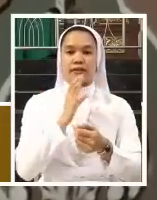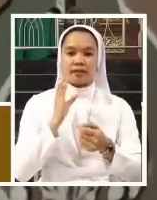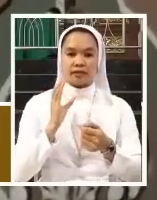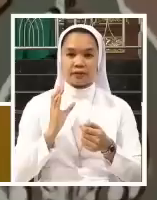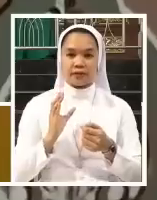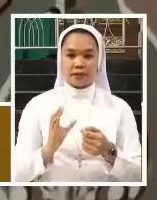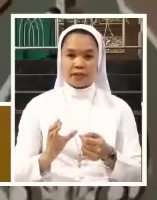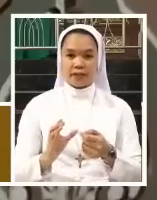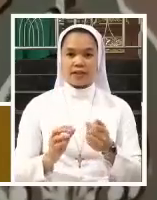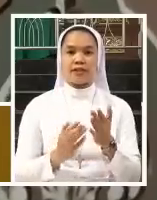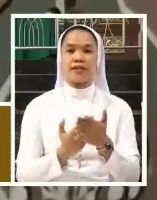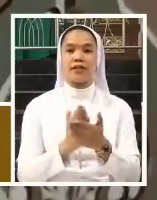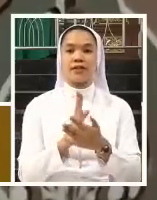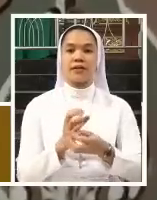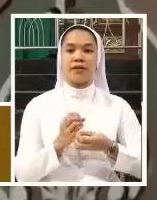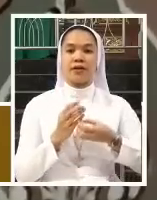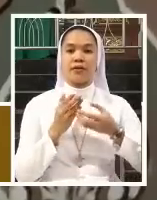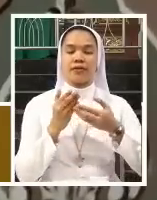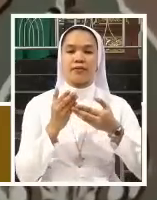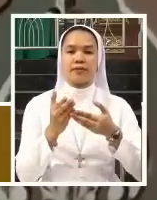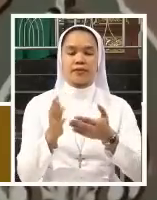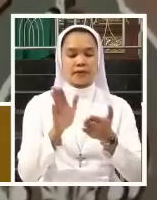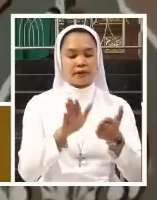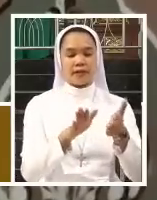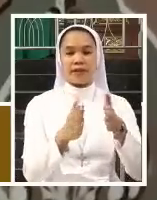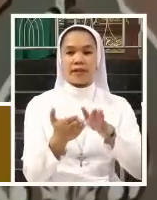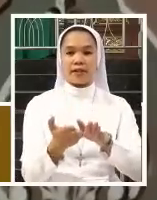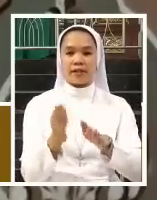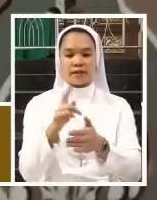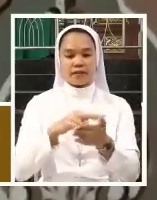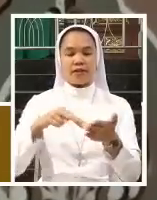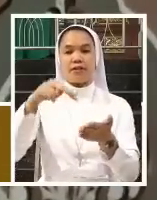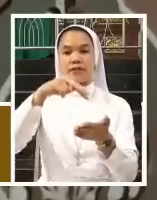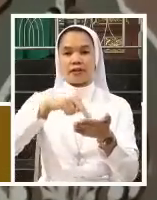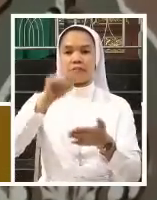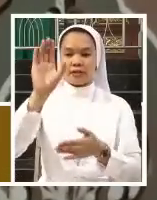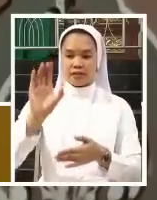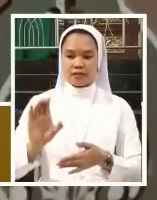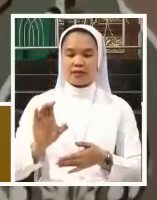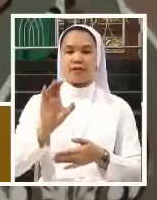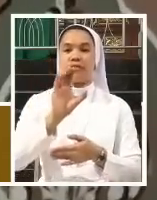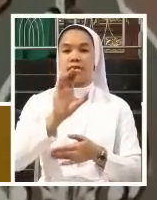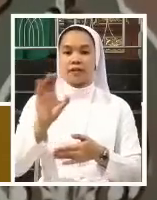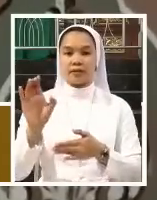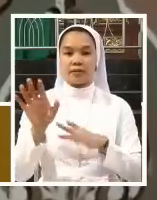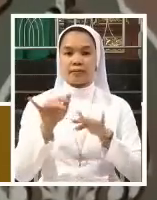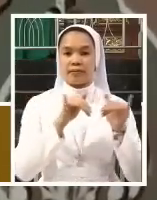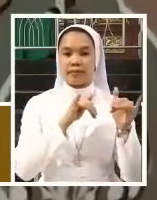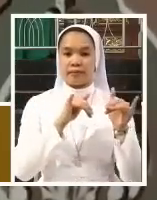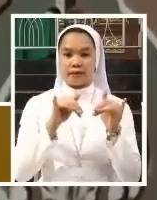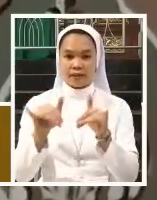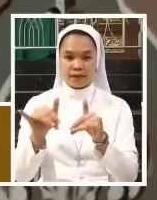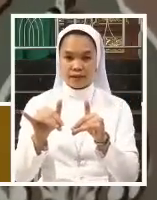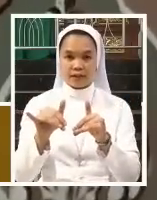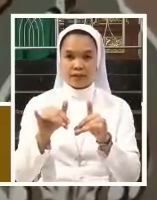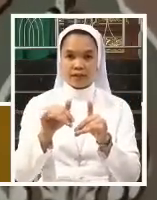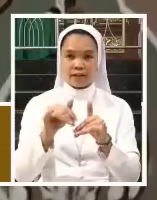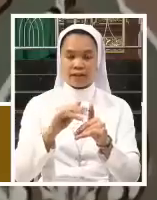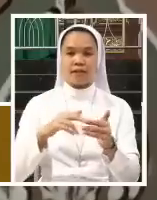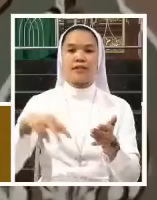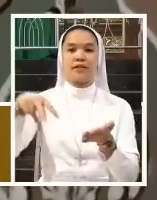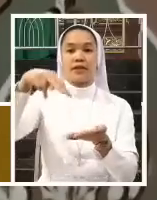paagi sa pagdusay, pagkagadan, pagsakit niya sa krus, silingban sa iyang pagkabuhay